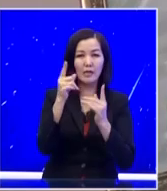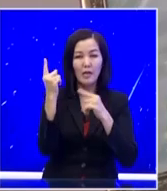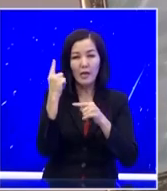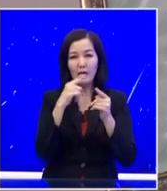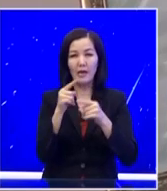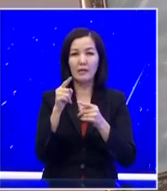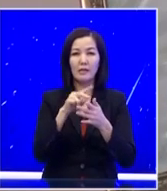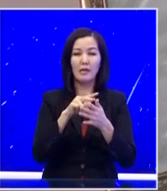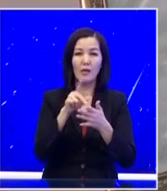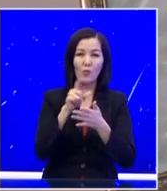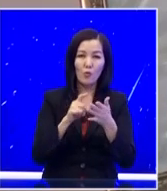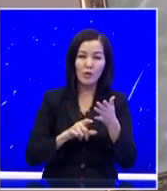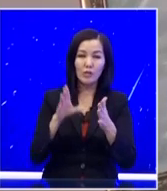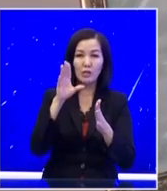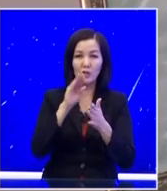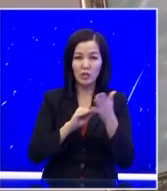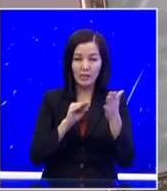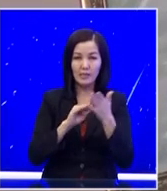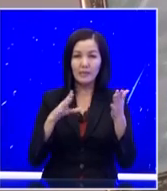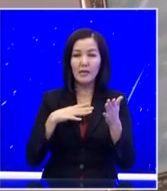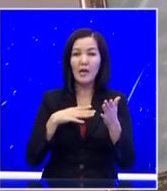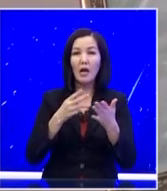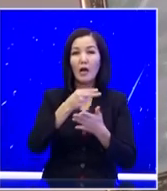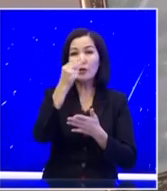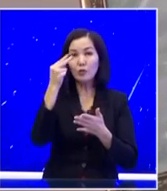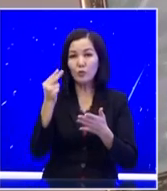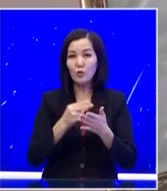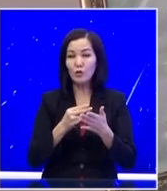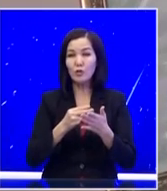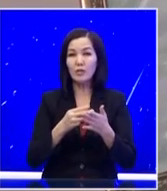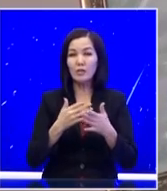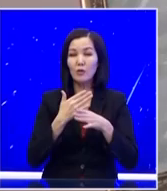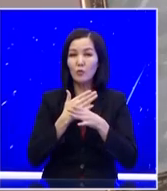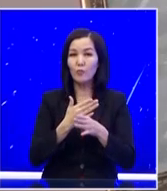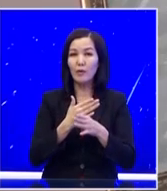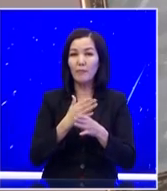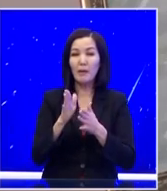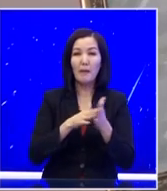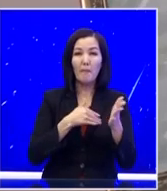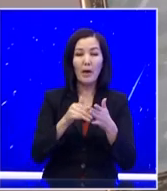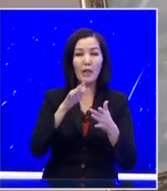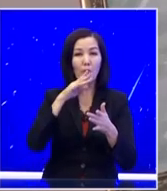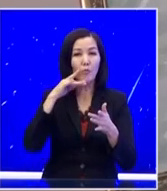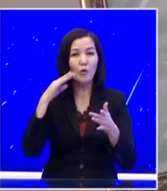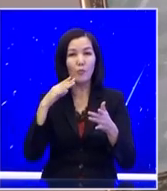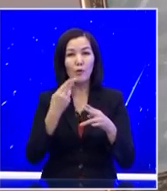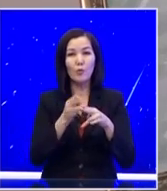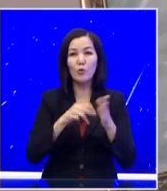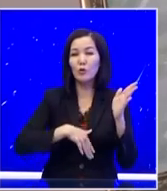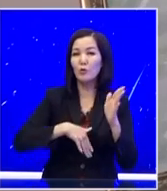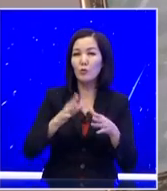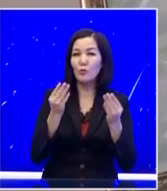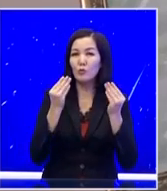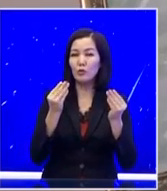Сәрсенбаева кәсіпқой суретші оны қылқалам арқылы майлы бояумен осылайша өз